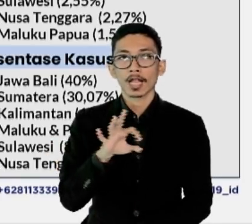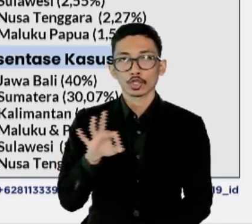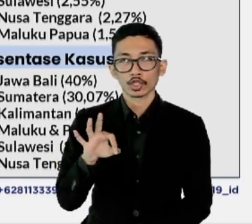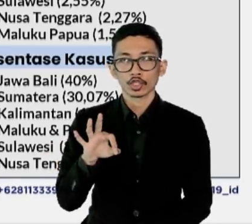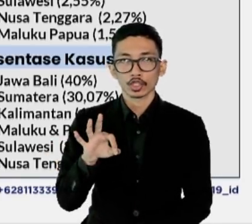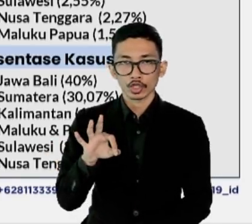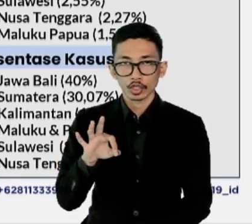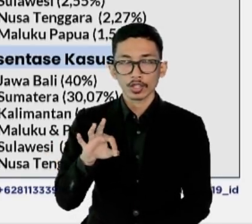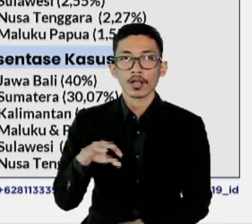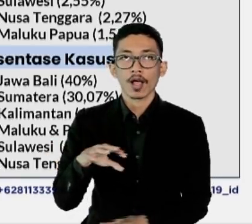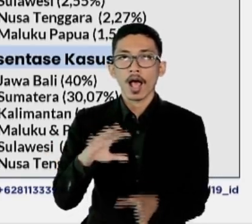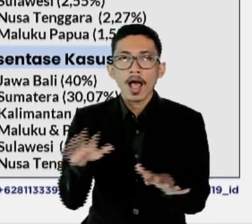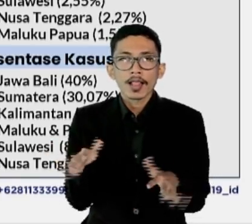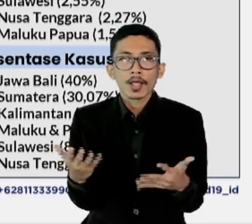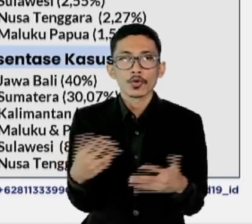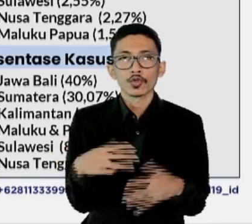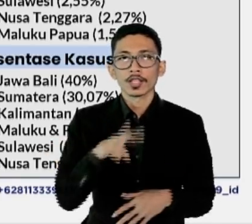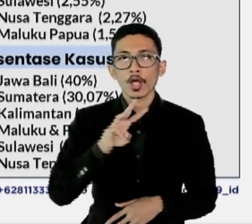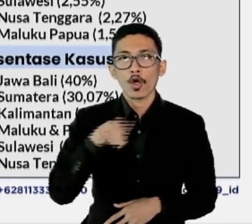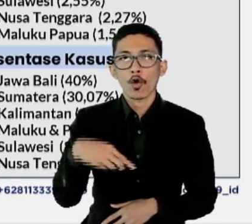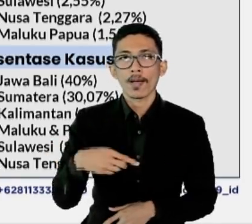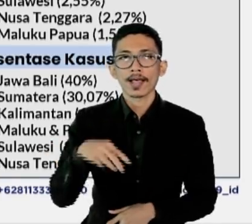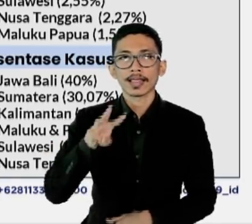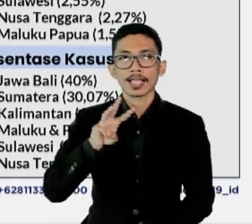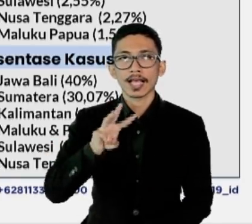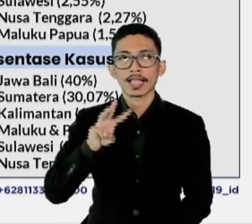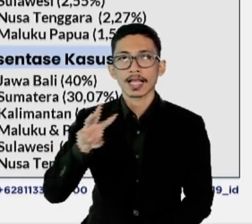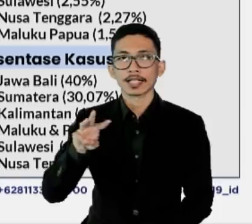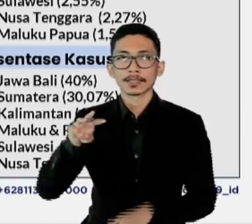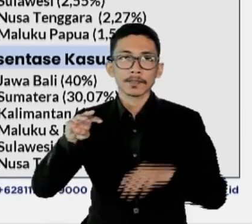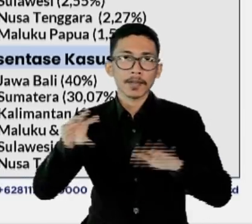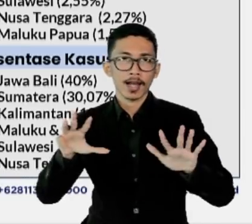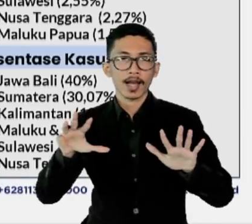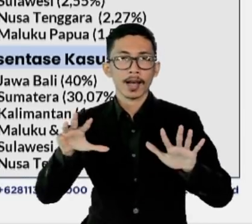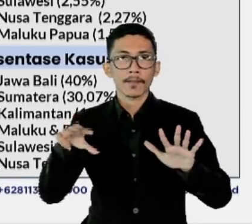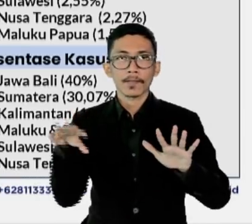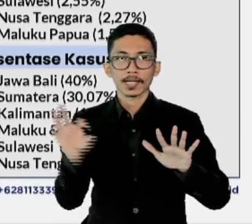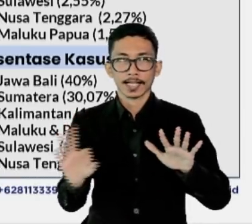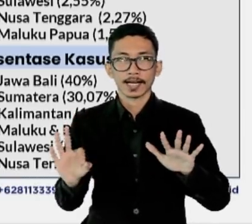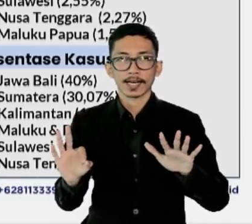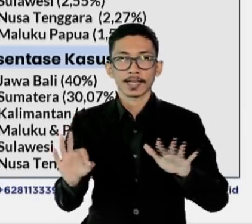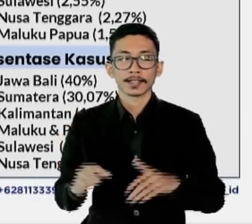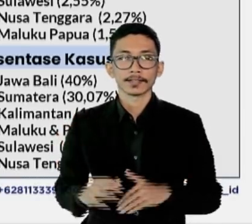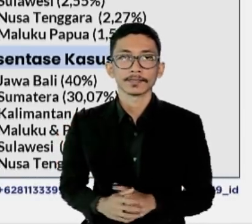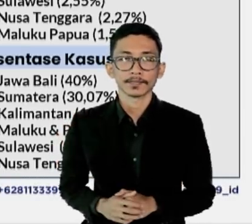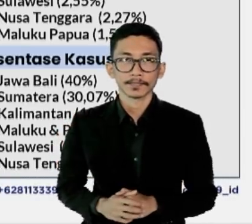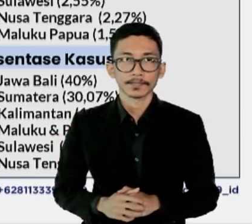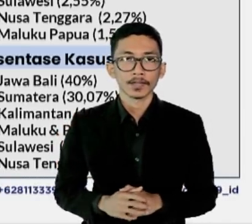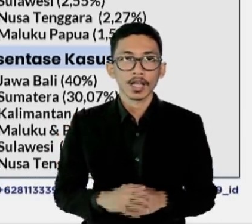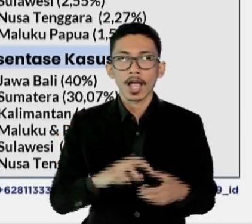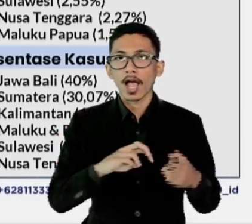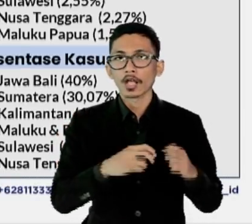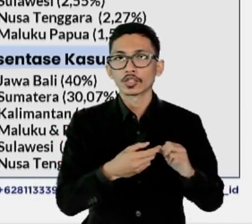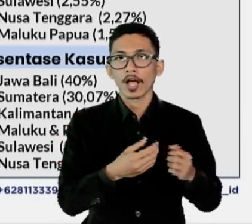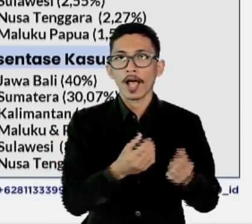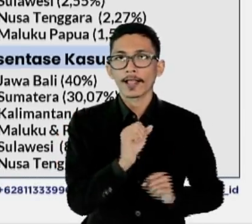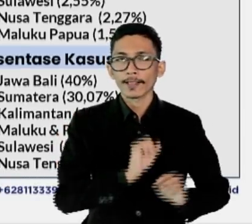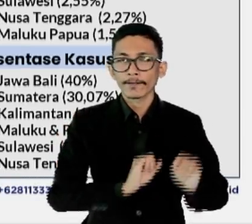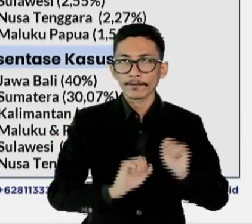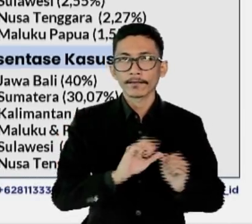atau 3,39% dari total kasus. Saat ini kasus aktif di Pulau Sumatera